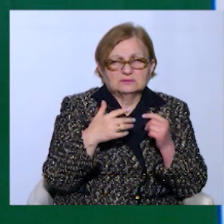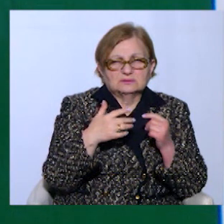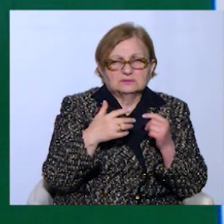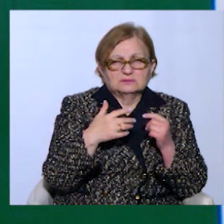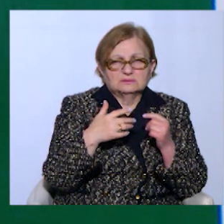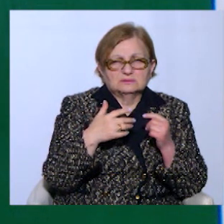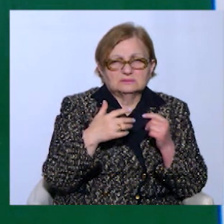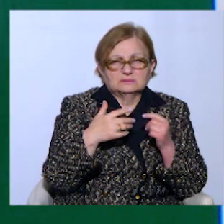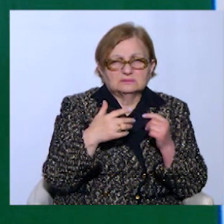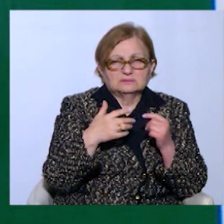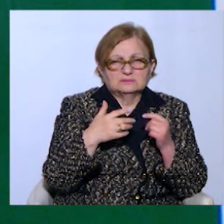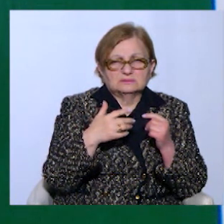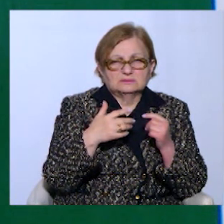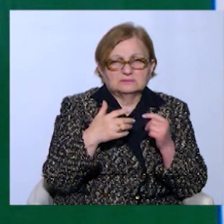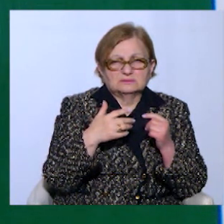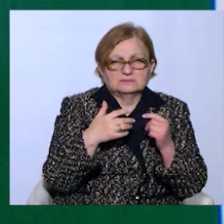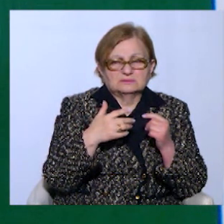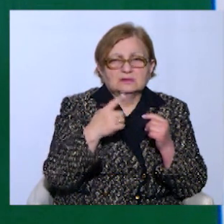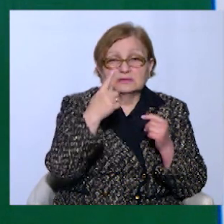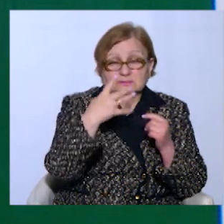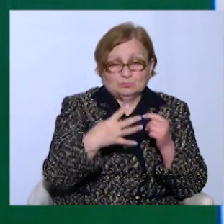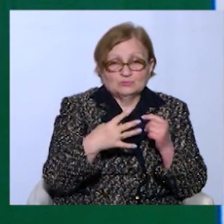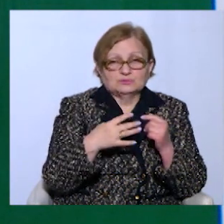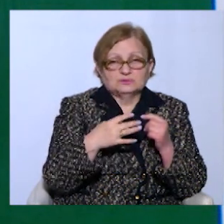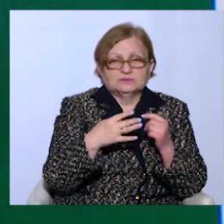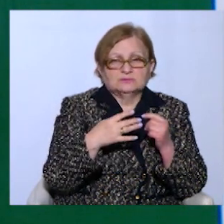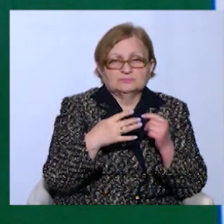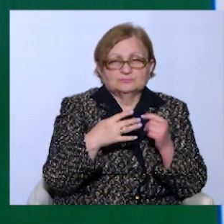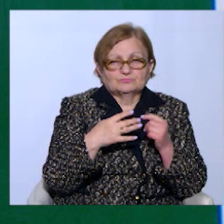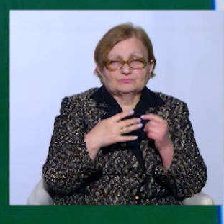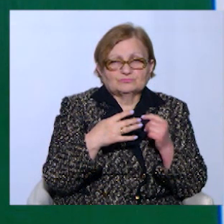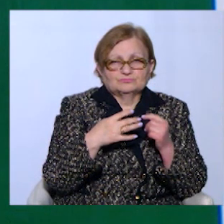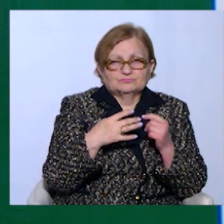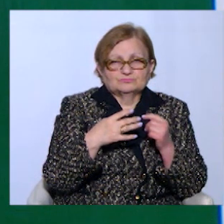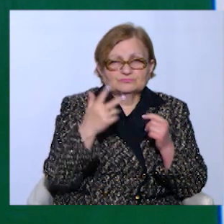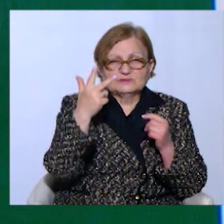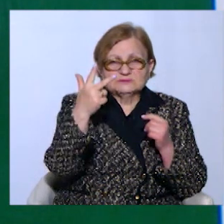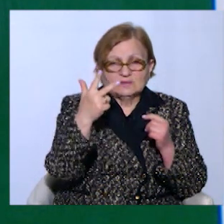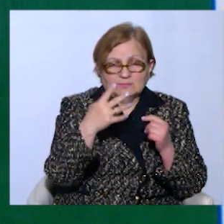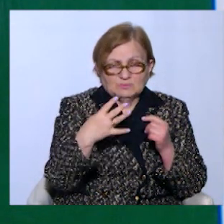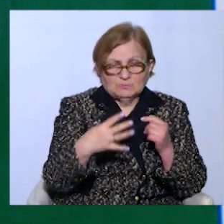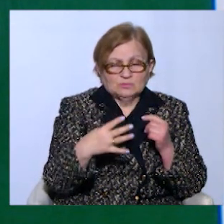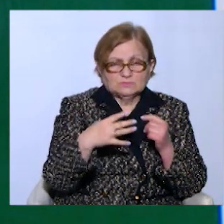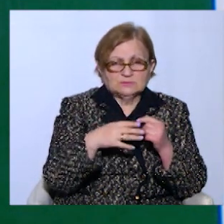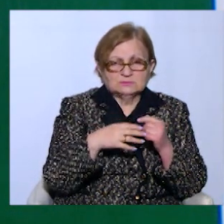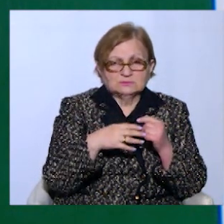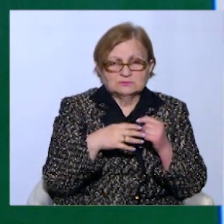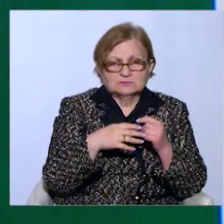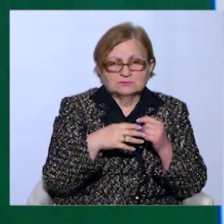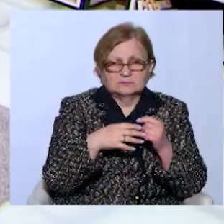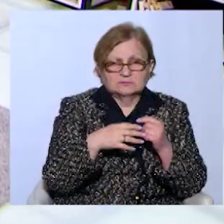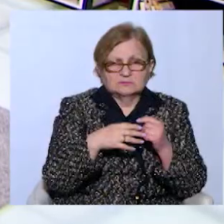უკაცრავად 1/5, ეს არის 1/4, ეს არის 3/4, ეს